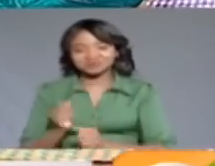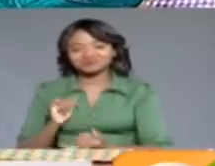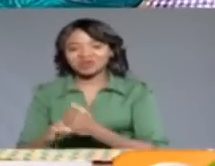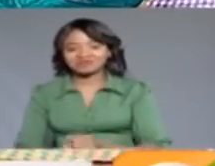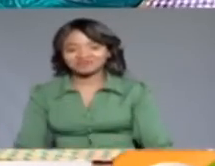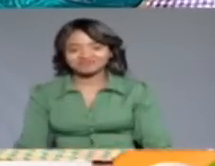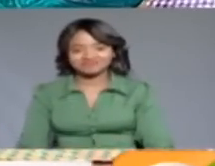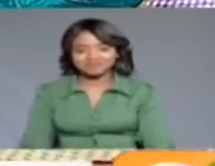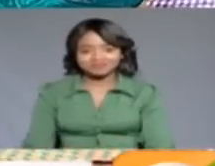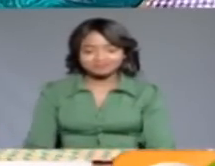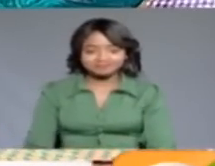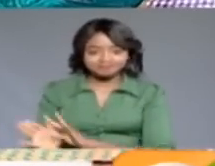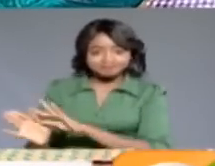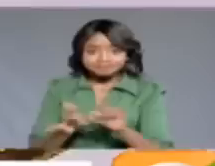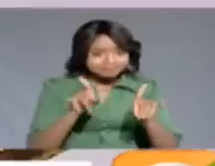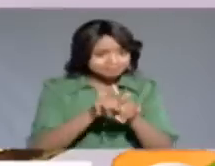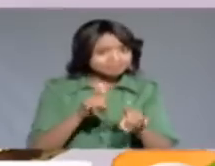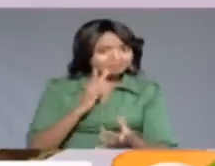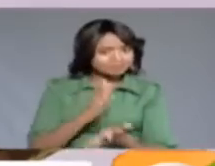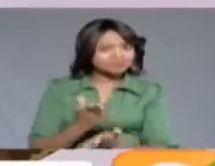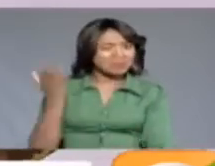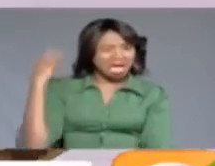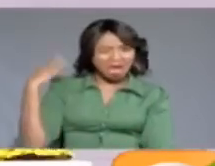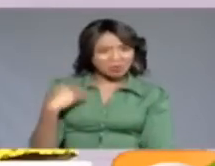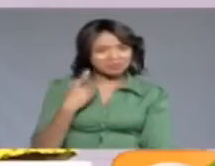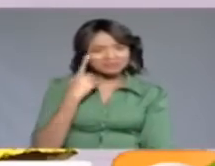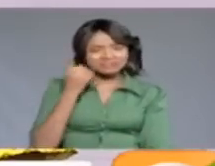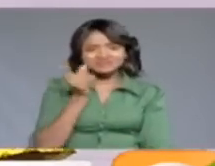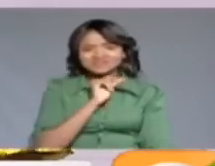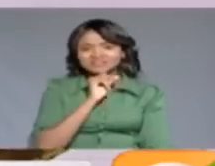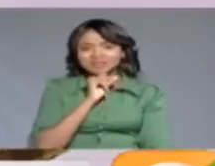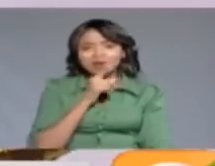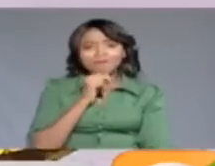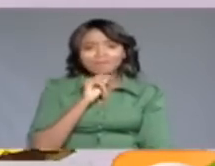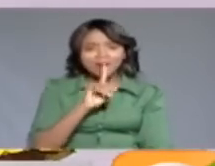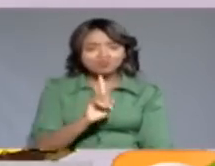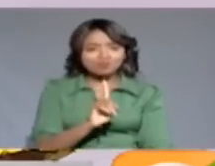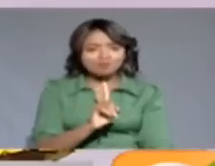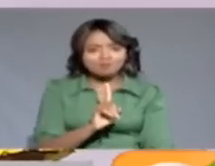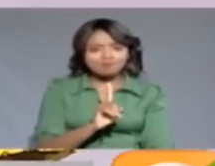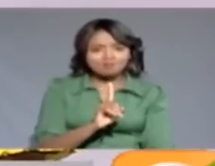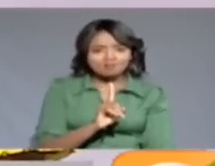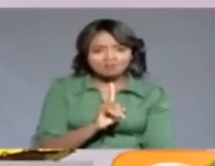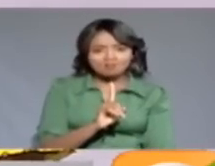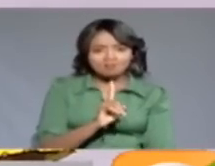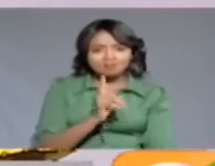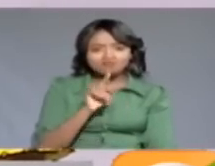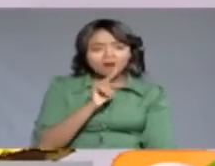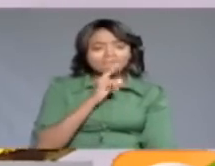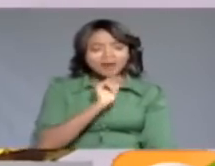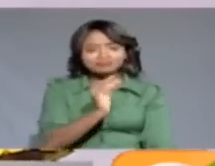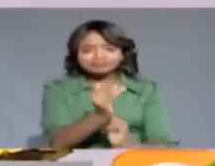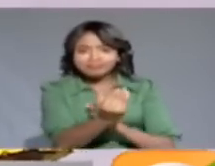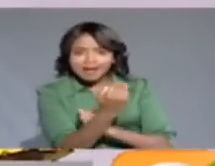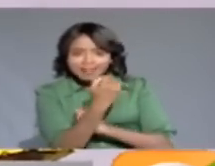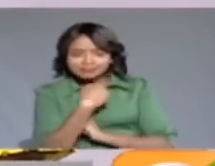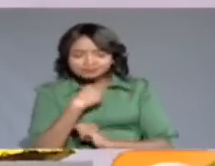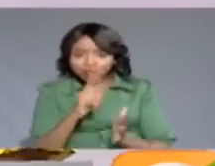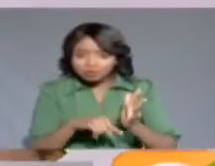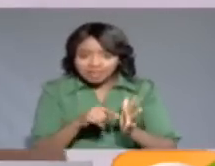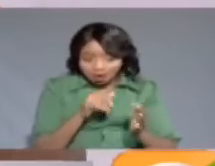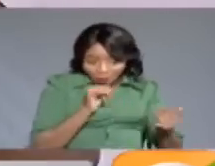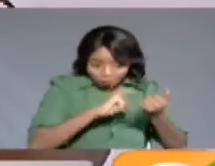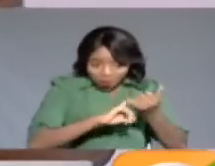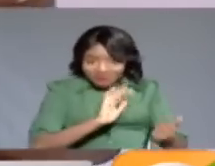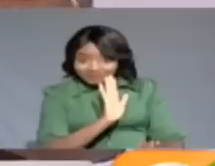Maana kuna bwana mmoja mimi nilimuona kitambo kama mwezi mmoja na nusu hivi. Na kile kitu alikuwa anajaribu kuniuliza ni ana mke wake na